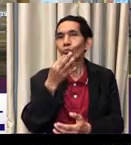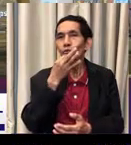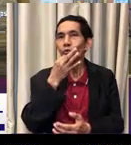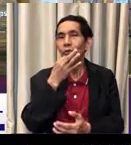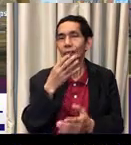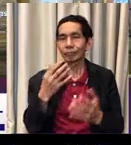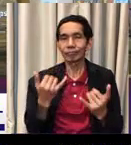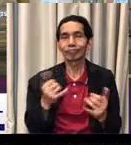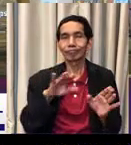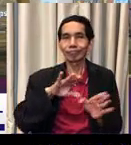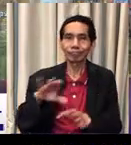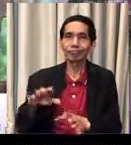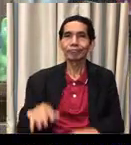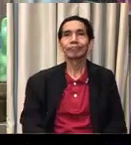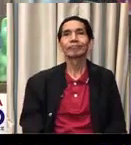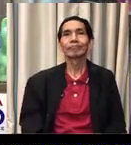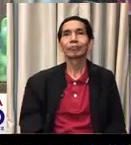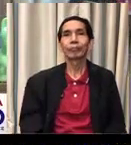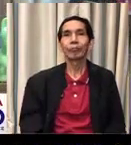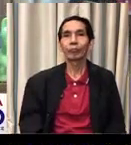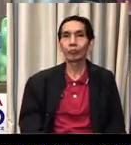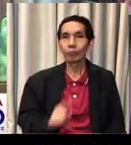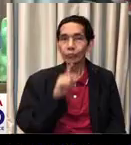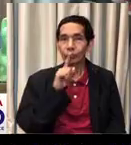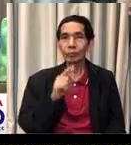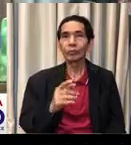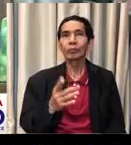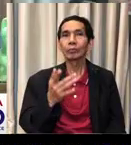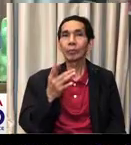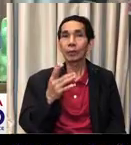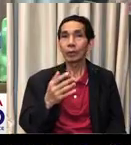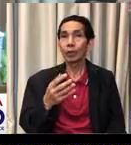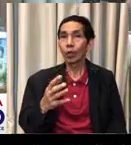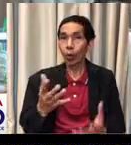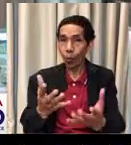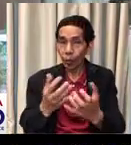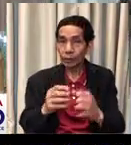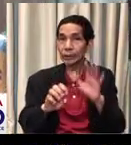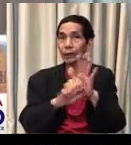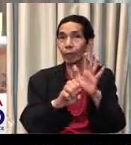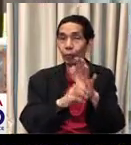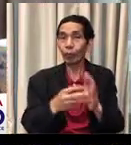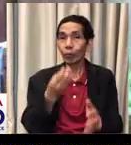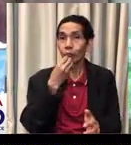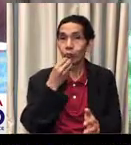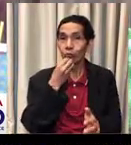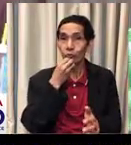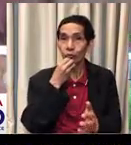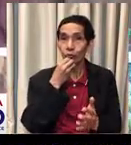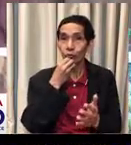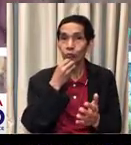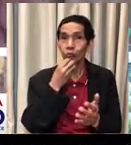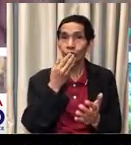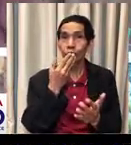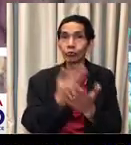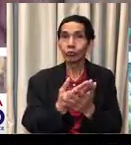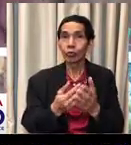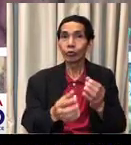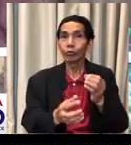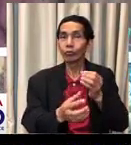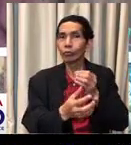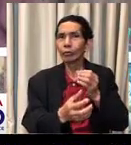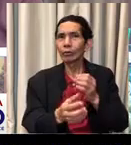Napakasarap. O ngayon naman, ayun yung mga rice toppings. Pero pagka gusto nyo, alimbawa, tumbong,